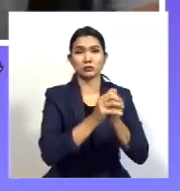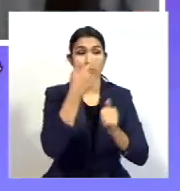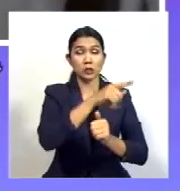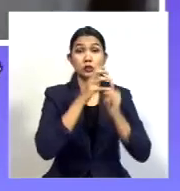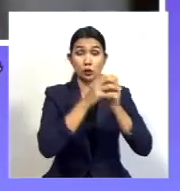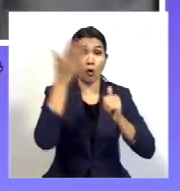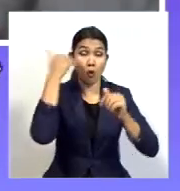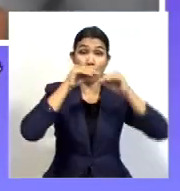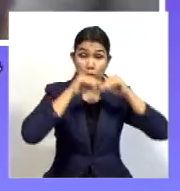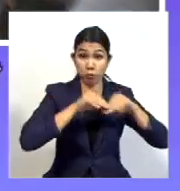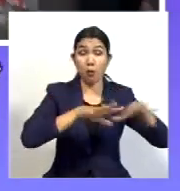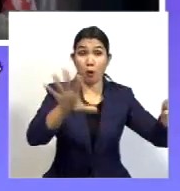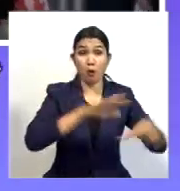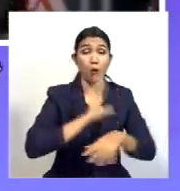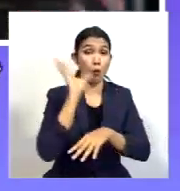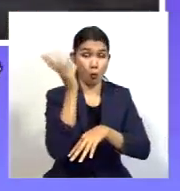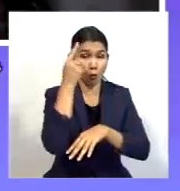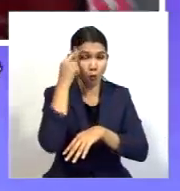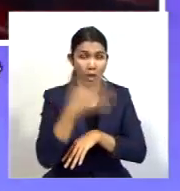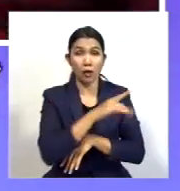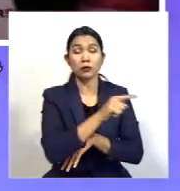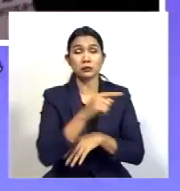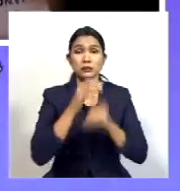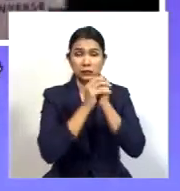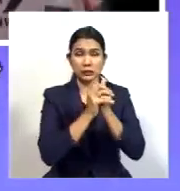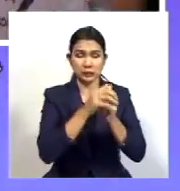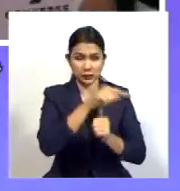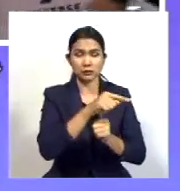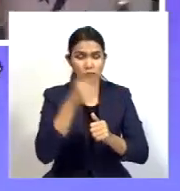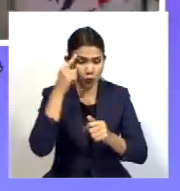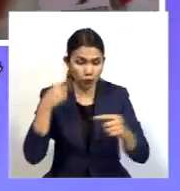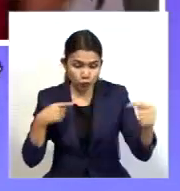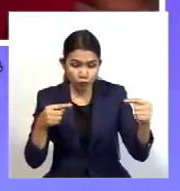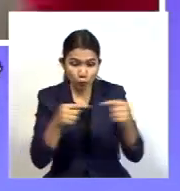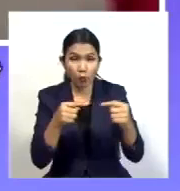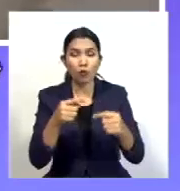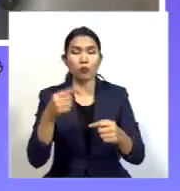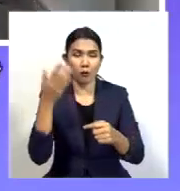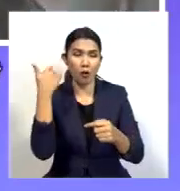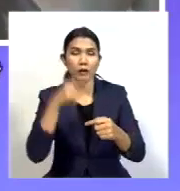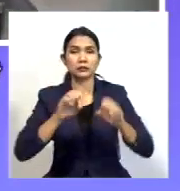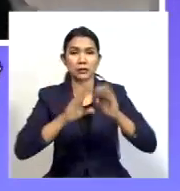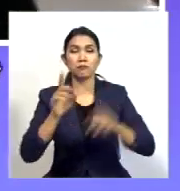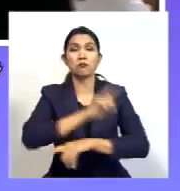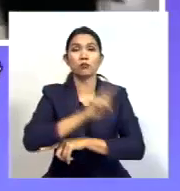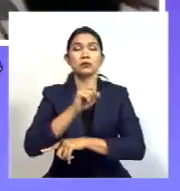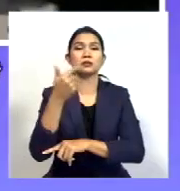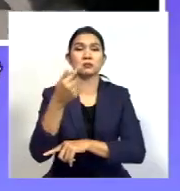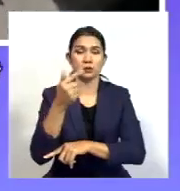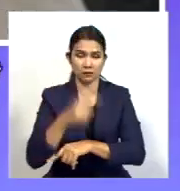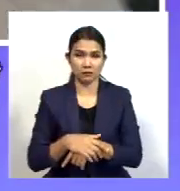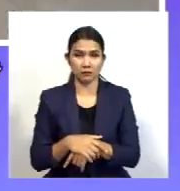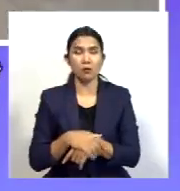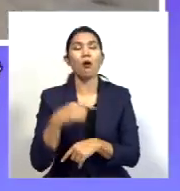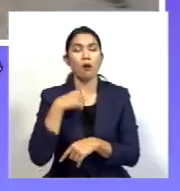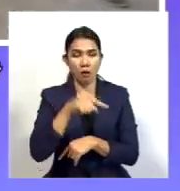ในวันที่11นะครับว่ามีความตรงกัน 100% นะครับตรงนี้ก็เป็นการยืนยันว่าเชื้อตรงนี้เนี่ยมาจ